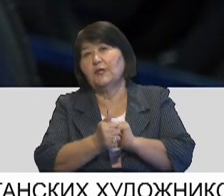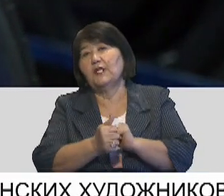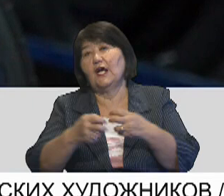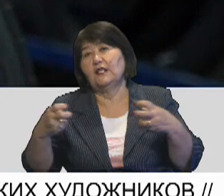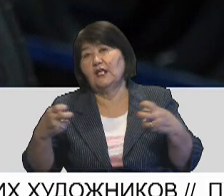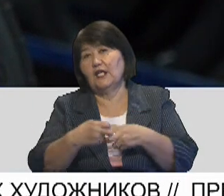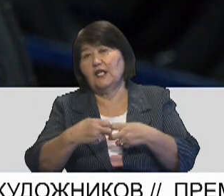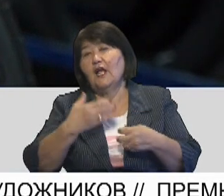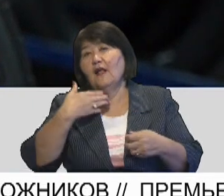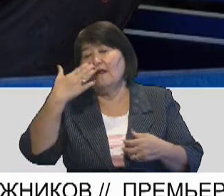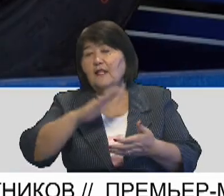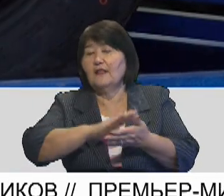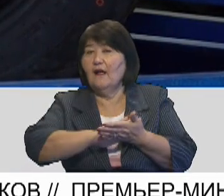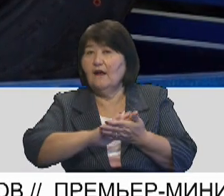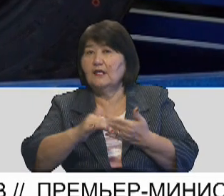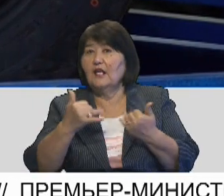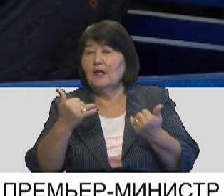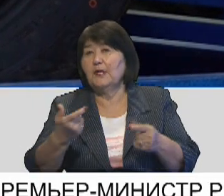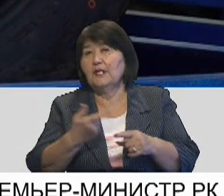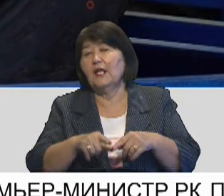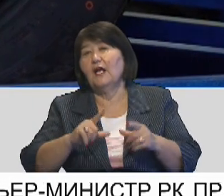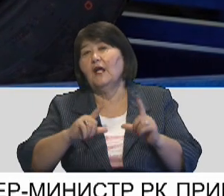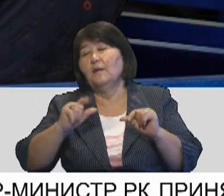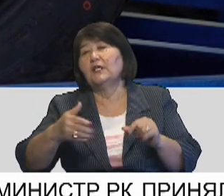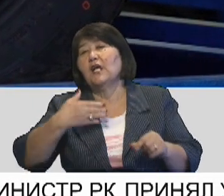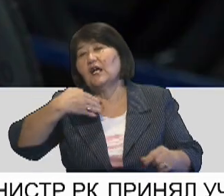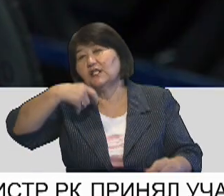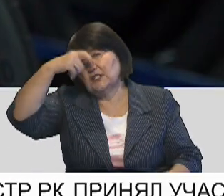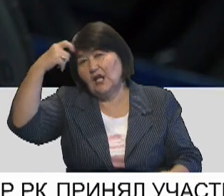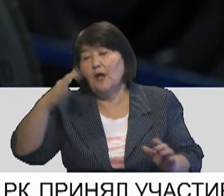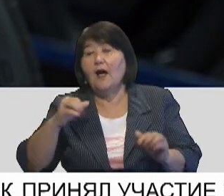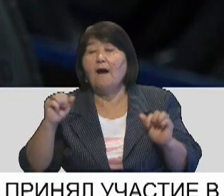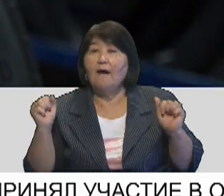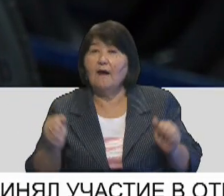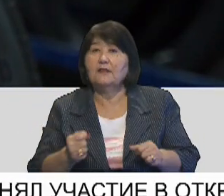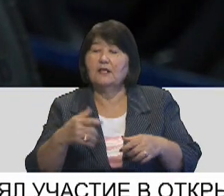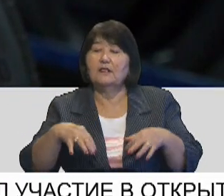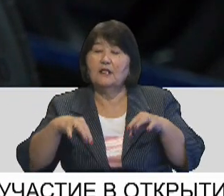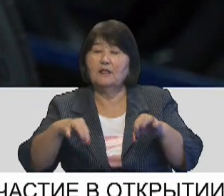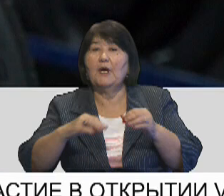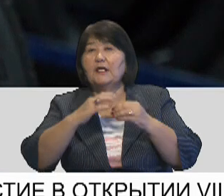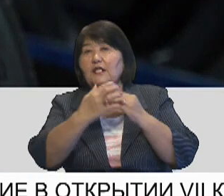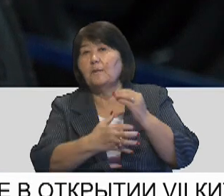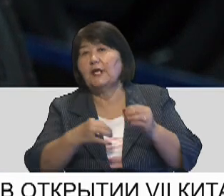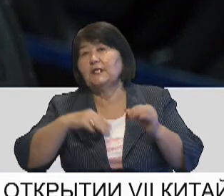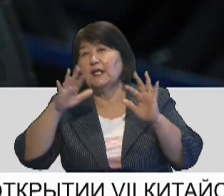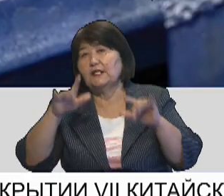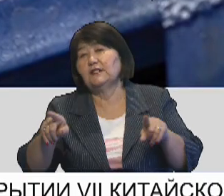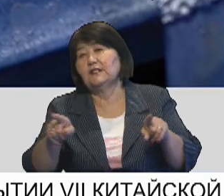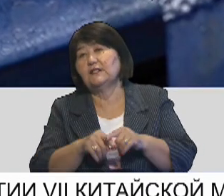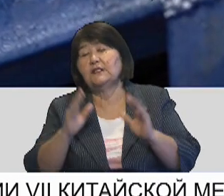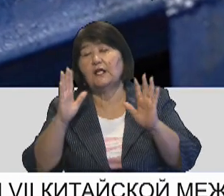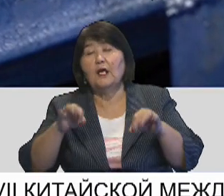Летняя резина более гладкая и предназначена для поездок в жаркую погоду, а зимняя для движения по покрытой снегом и льдом трассе.